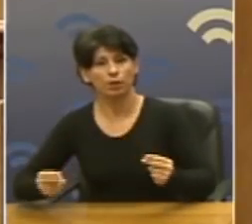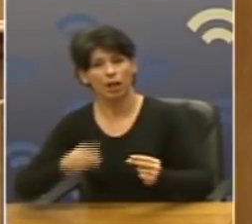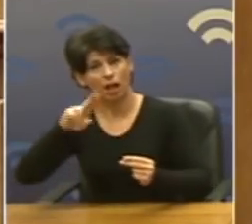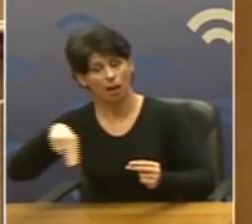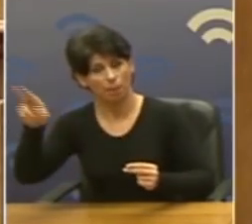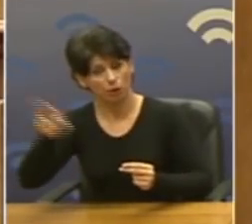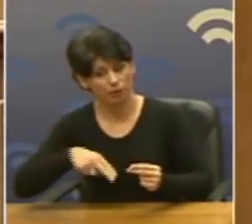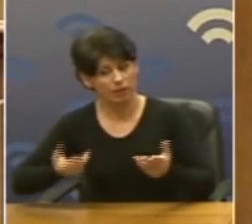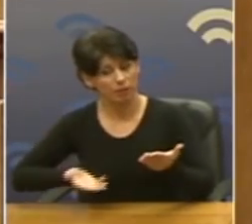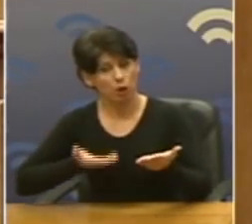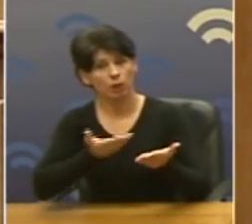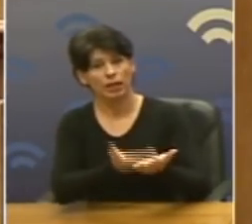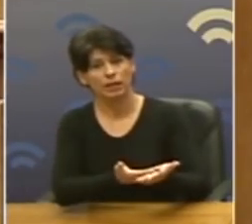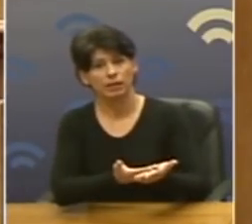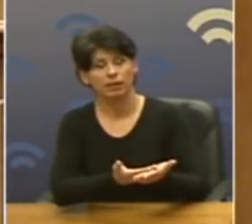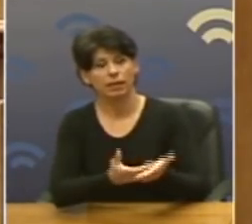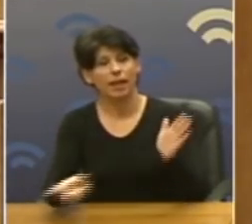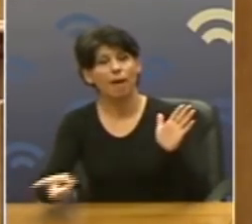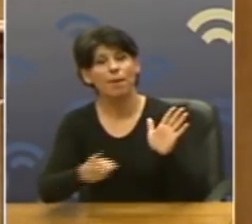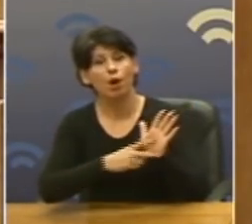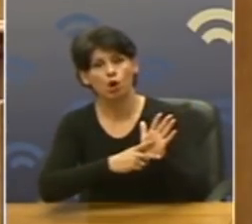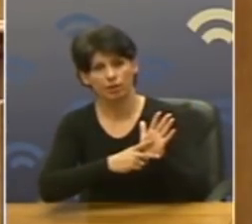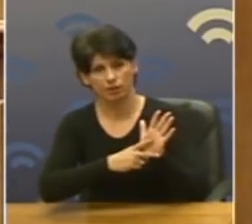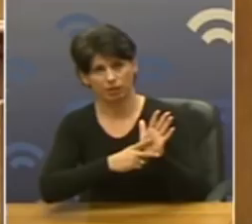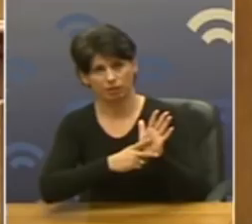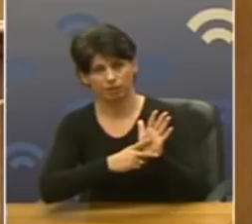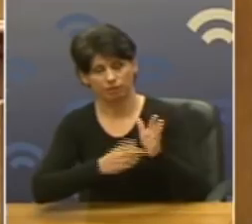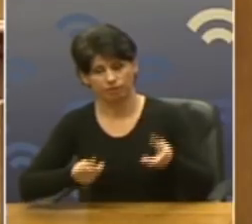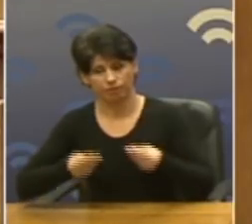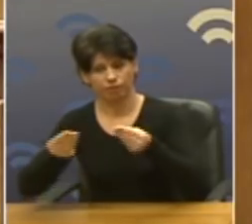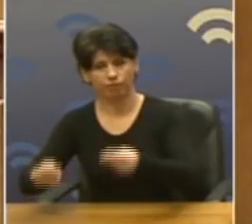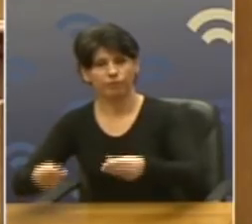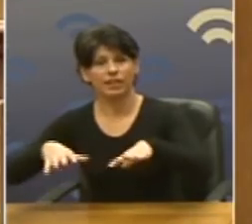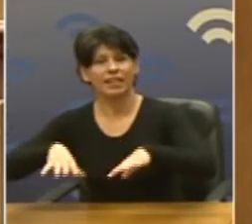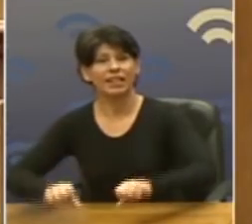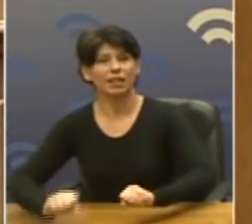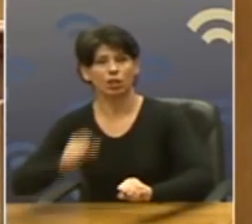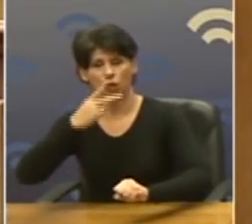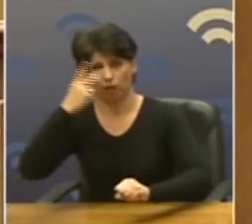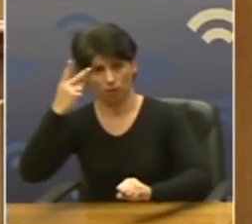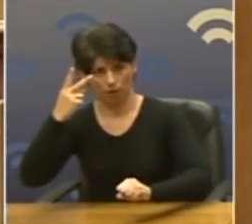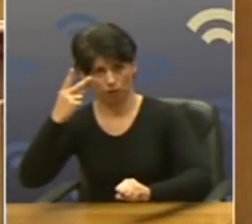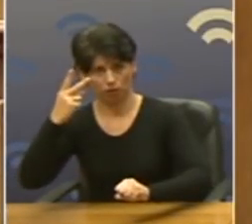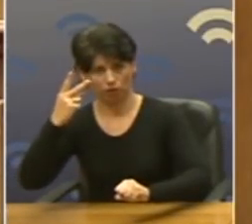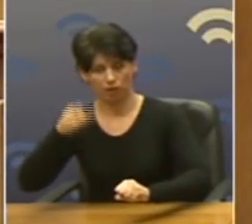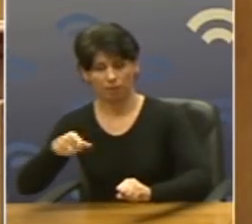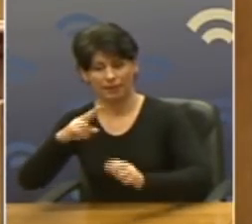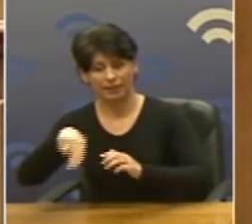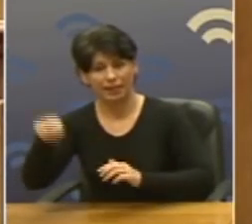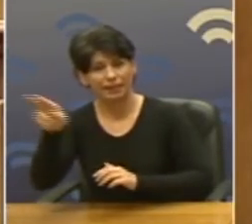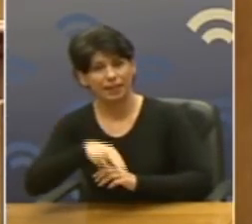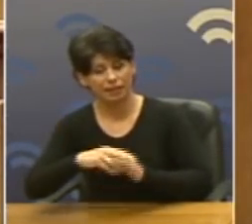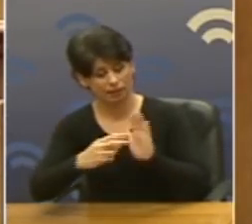τις προτάσεις για απαγόρευση εκχώρησης κυριαρχικών δικαιωμάτων με την κατάργηση